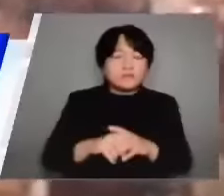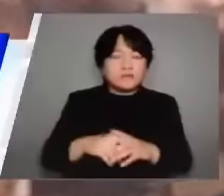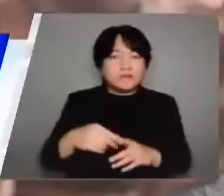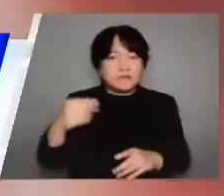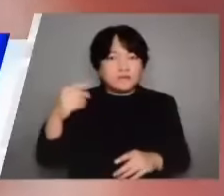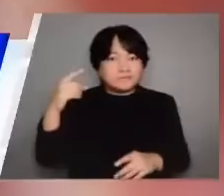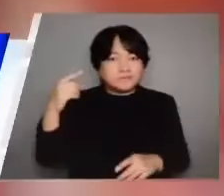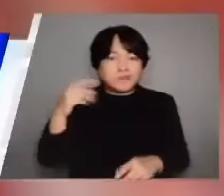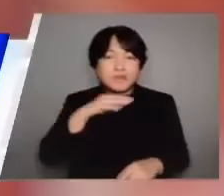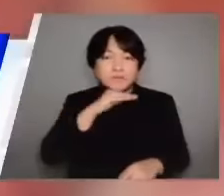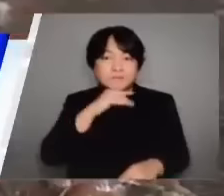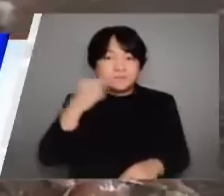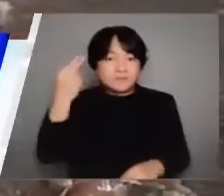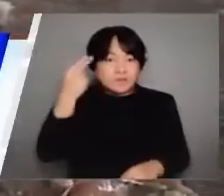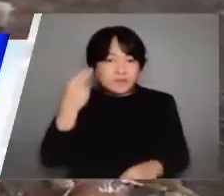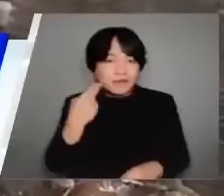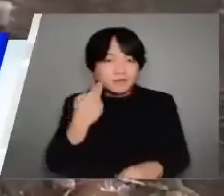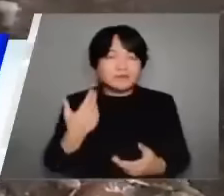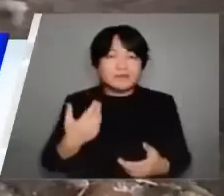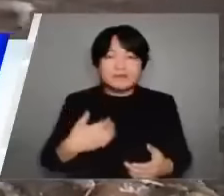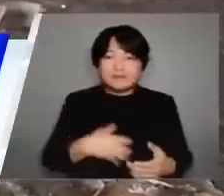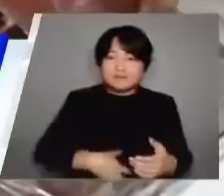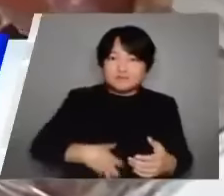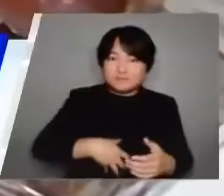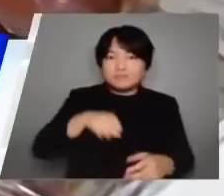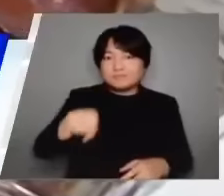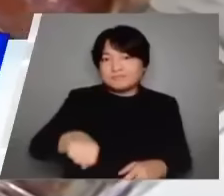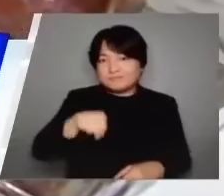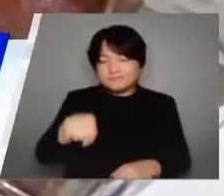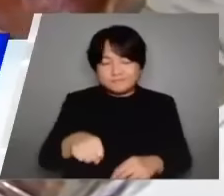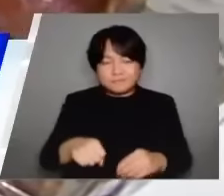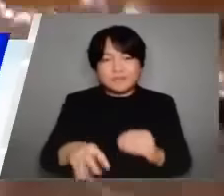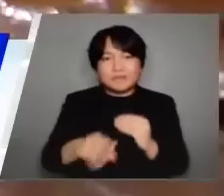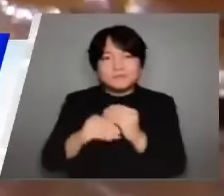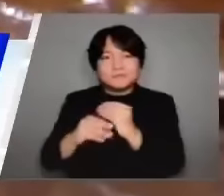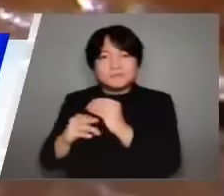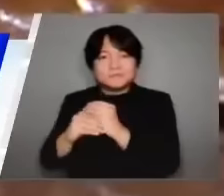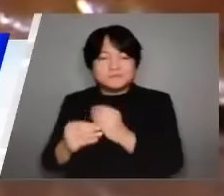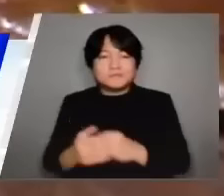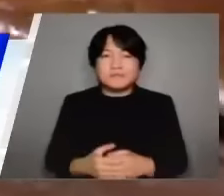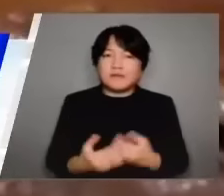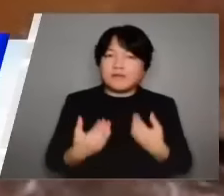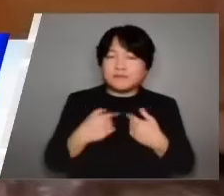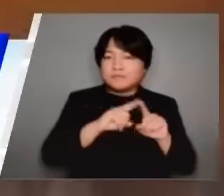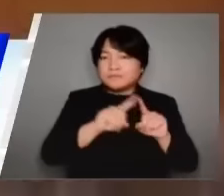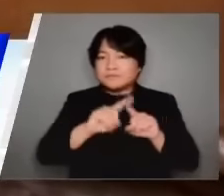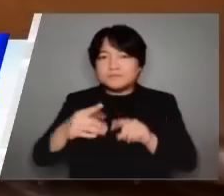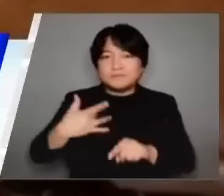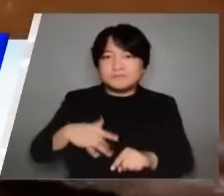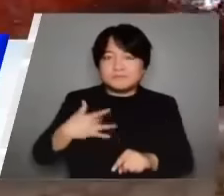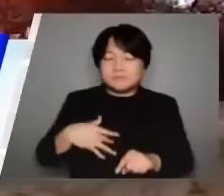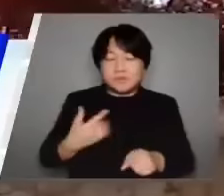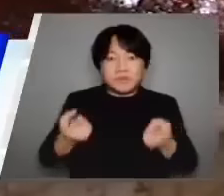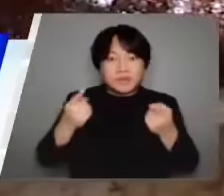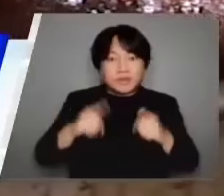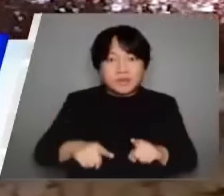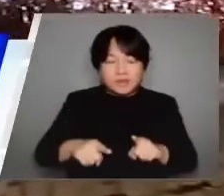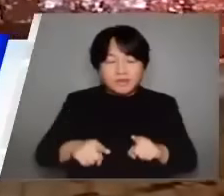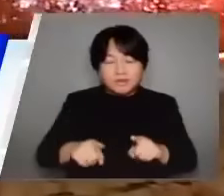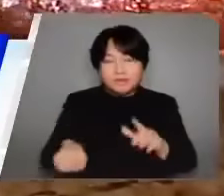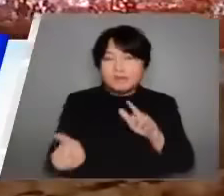katakam-takam na lechon belly pumatok din ang iba pang bersyon gaya ng mas maliit na kutsilyo kung saan